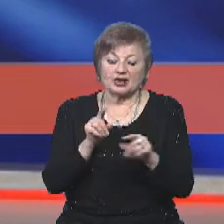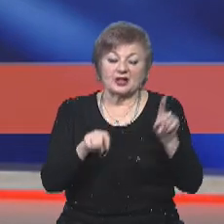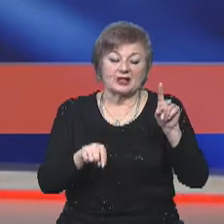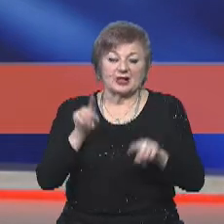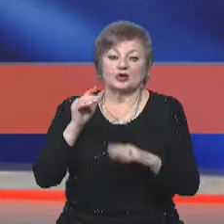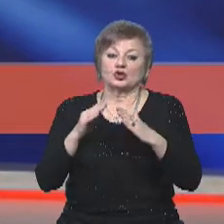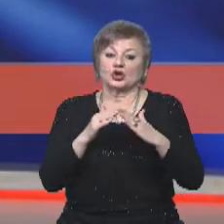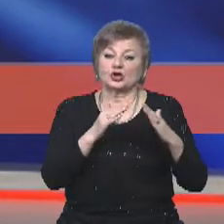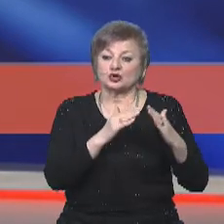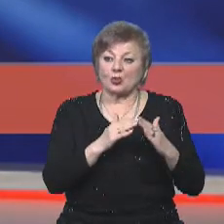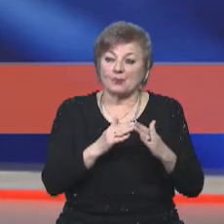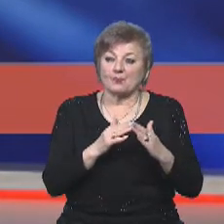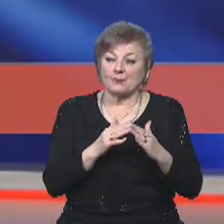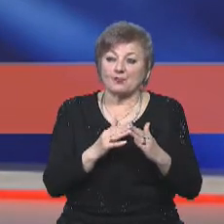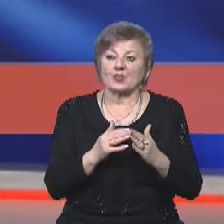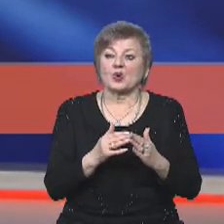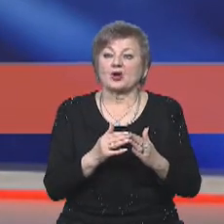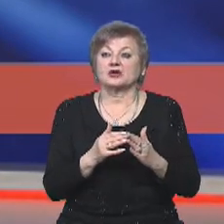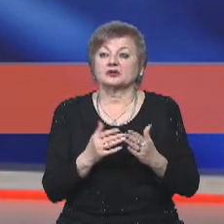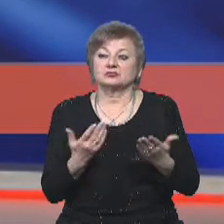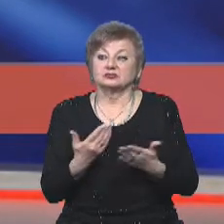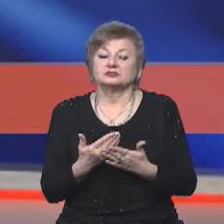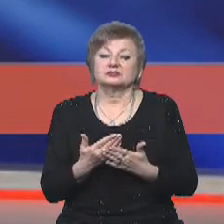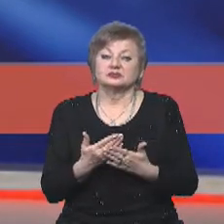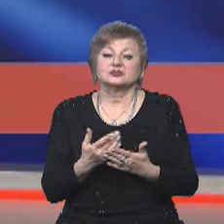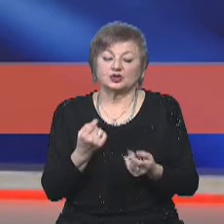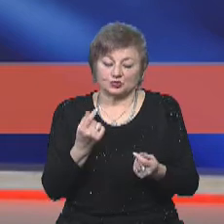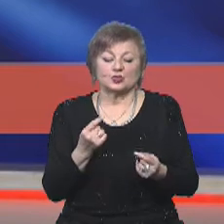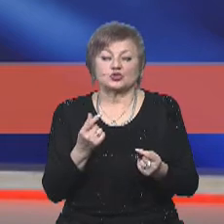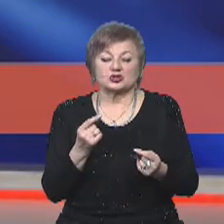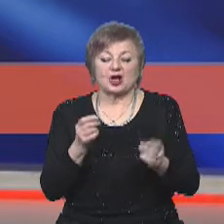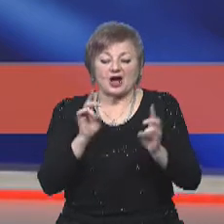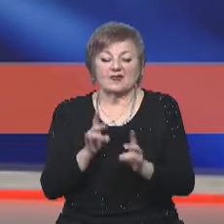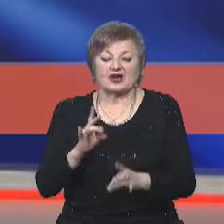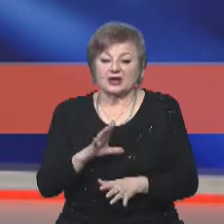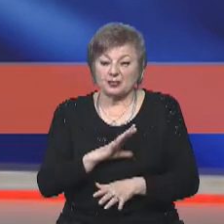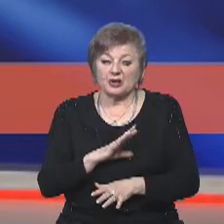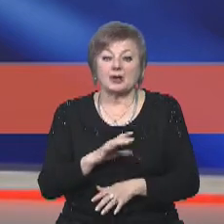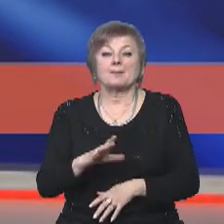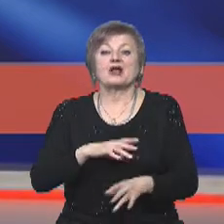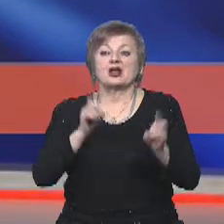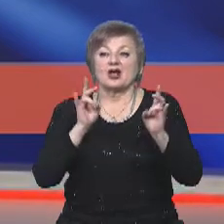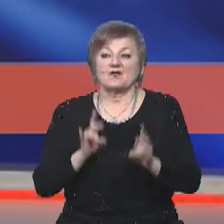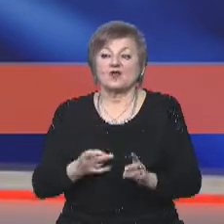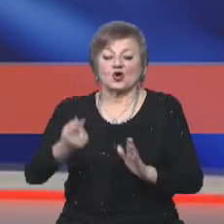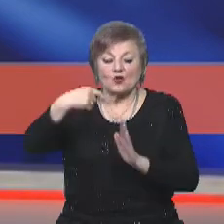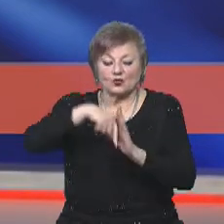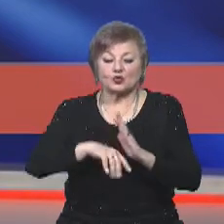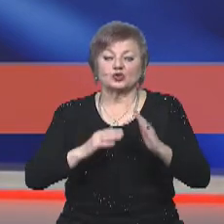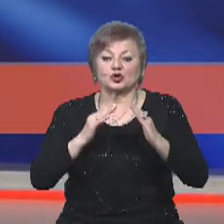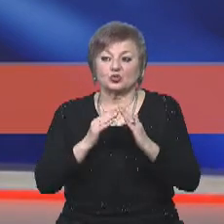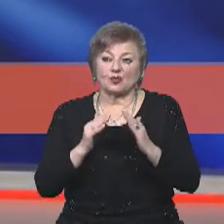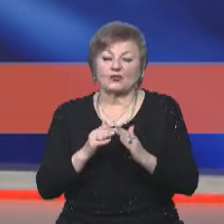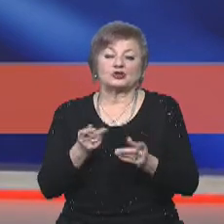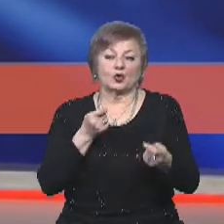домах, которые там теплосеть устраняла там в регламентные сроки, там небольшие аварии. Были аварии на сетях внутридомовых, там